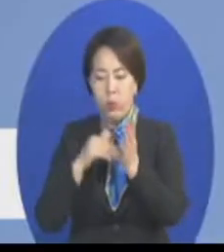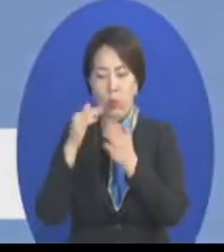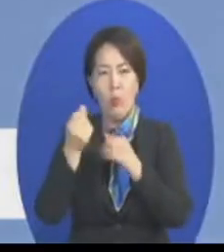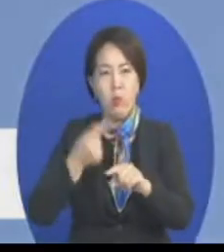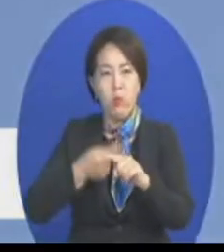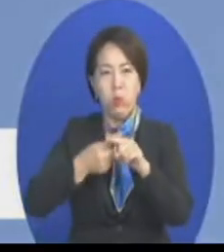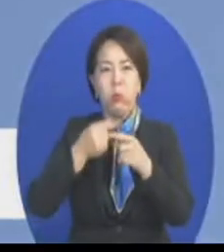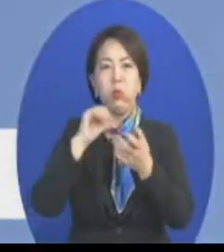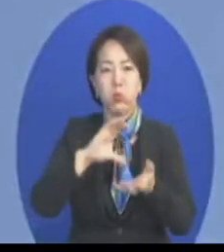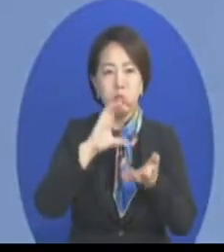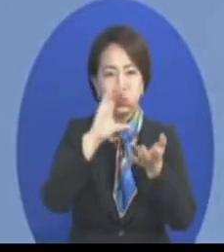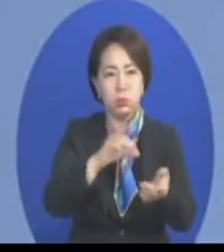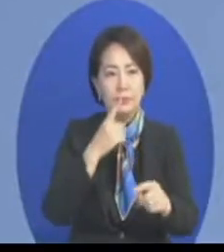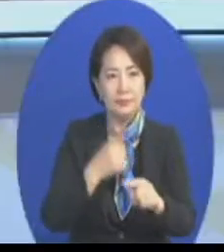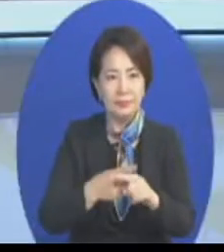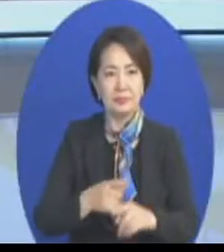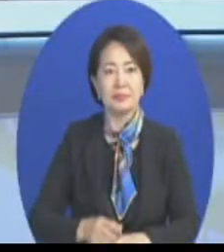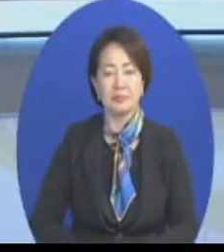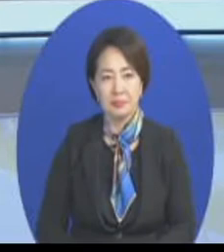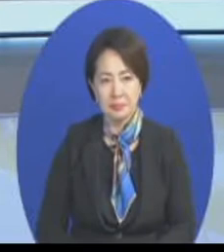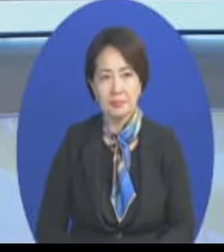болж нэмэгдчихэ.